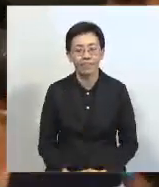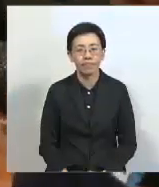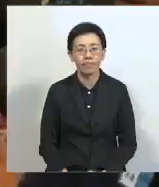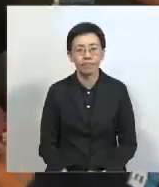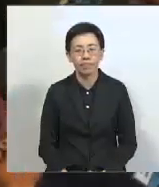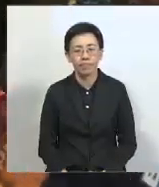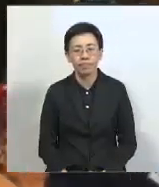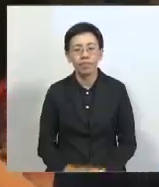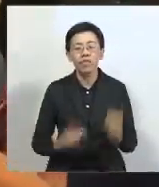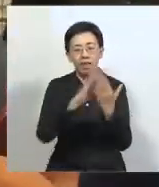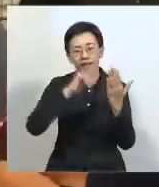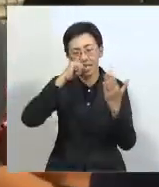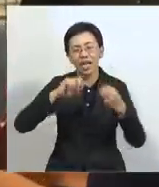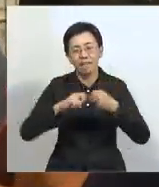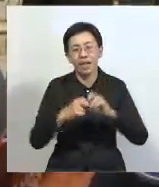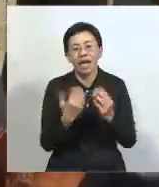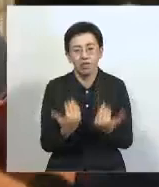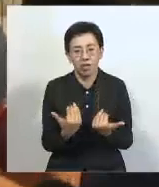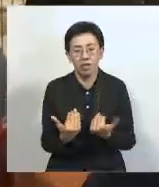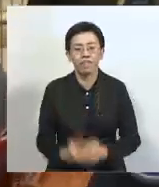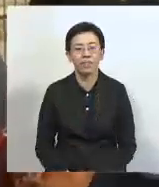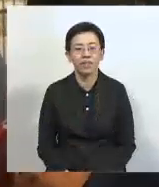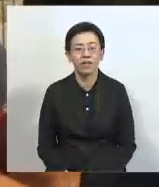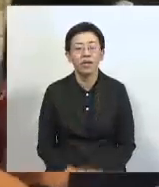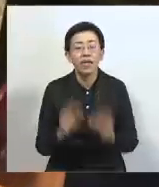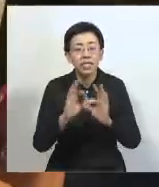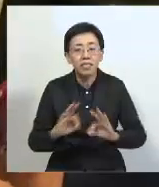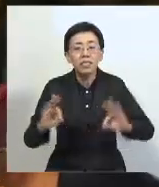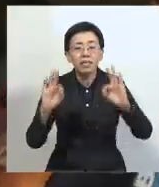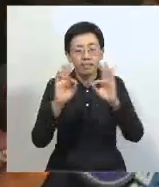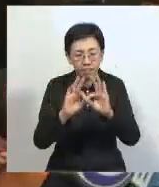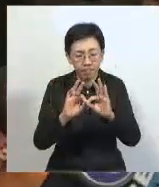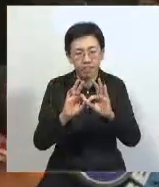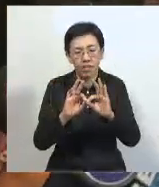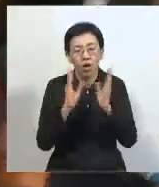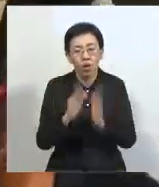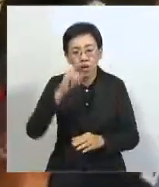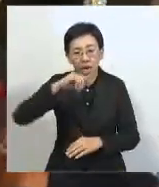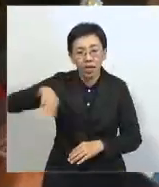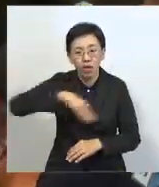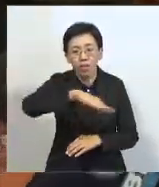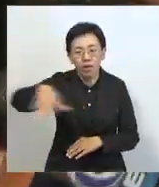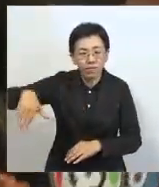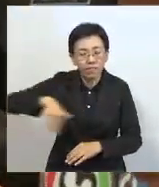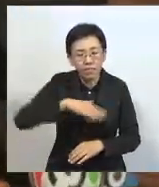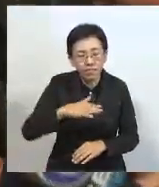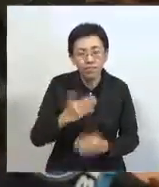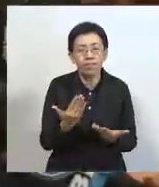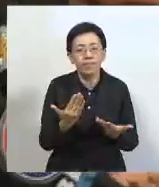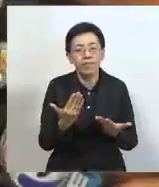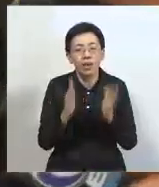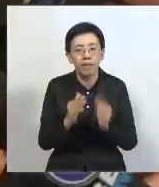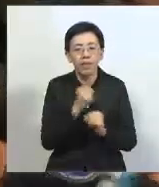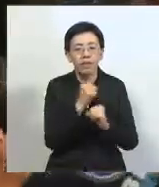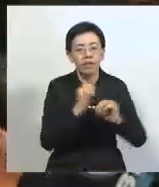เมืองไทยขณะนี้นะครับที่สำคัญคือคนไทยทุกคนไม่ว่าจะเป็นเจ้าหน้า